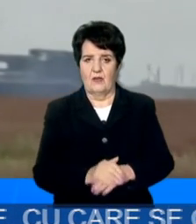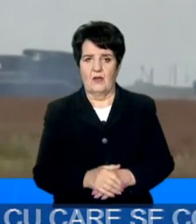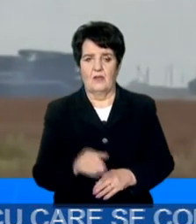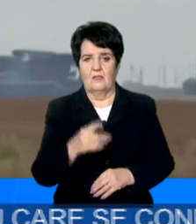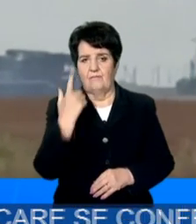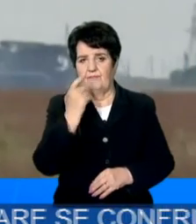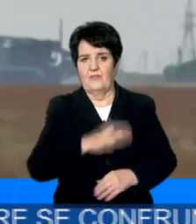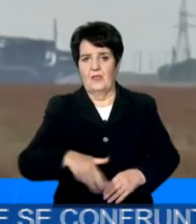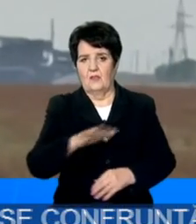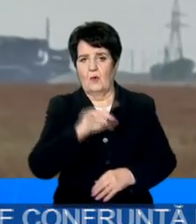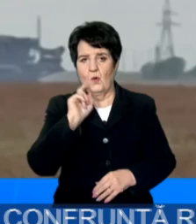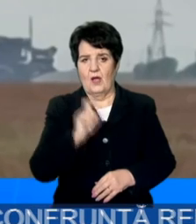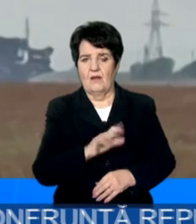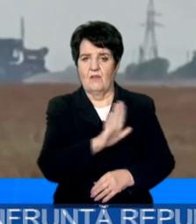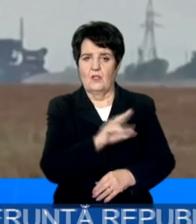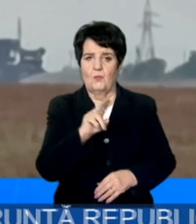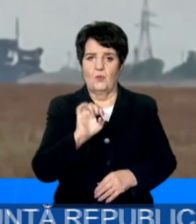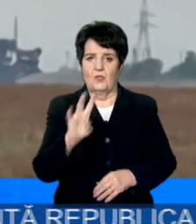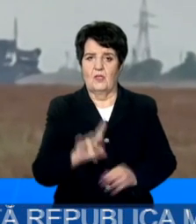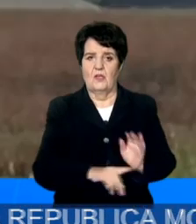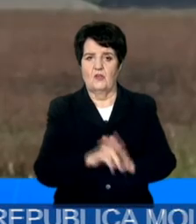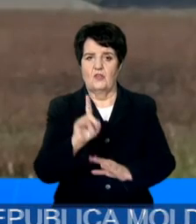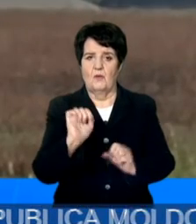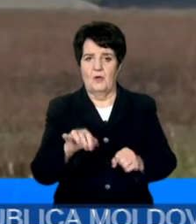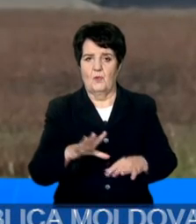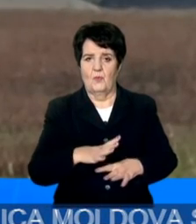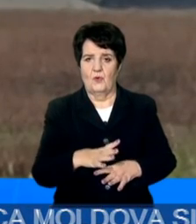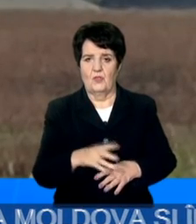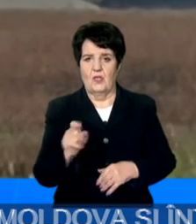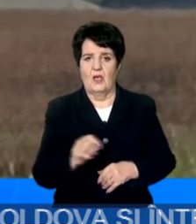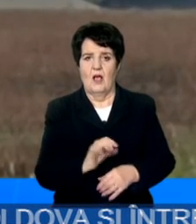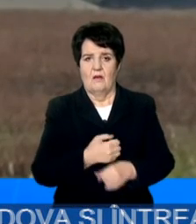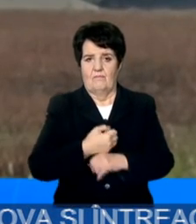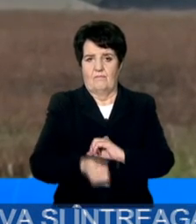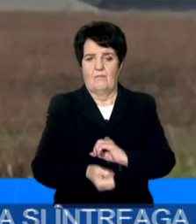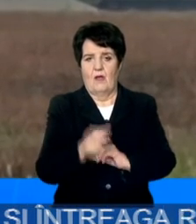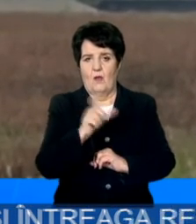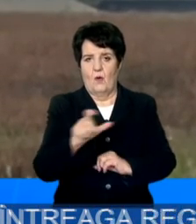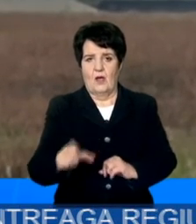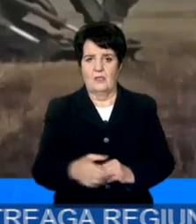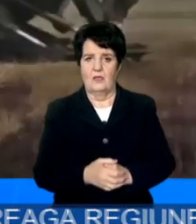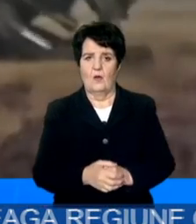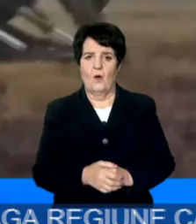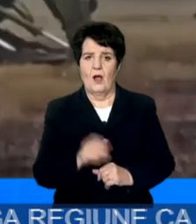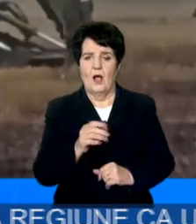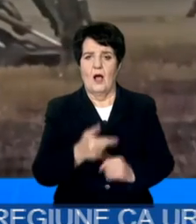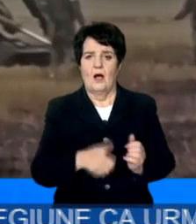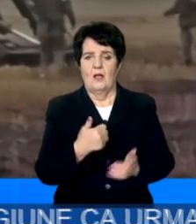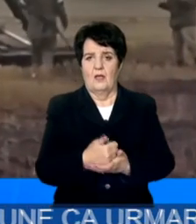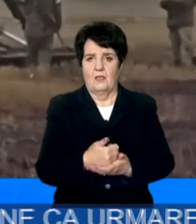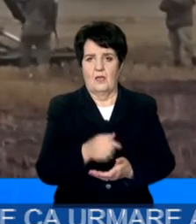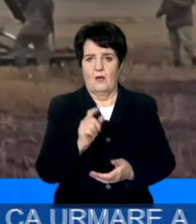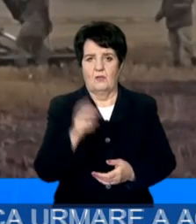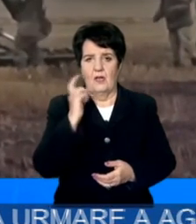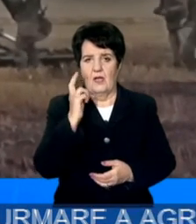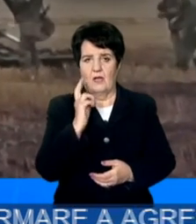teritoriilor ucrainene, Vladimir Putin ar putea începe chiar din weekend recrutarea forțată a localnicilor. Liderul de la Kiev, Volodymyr Zelensky,